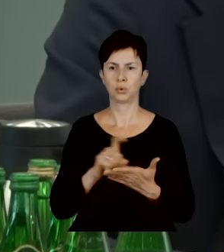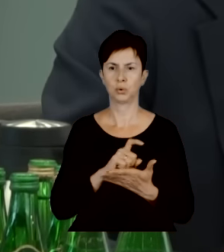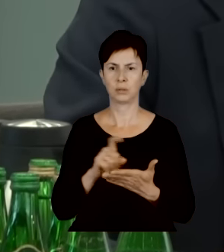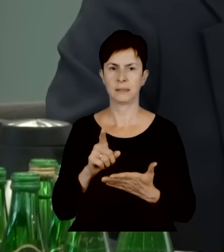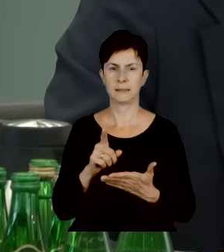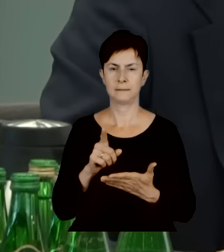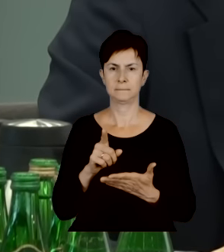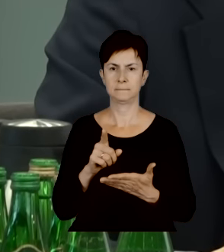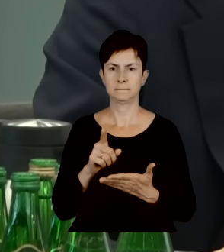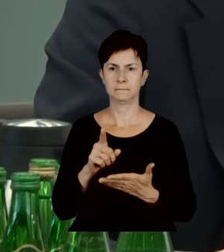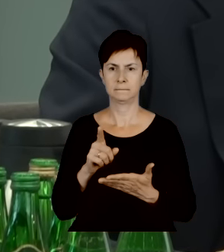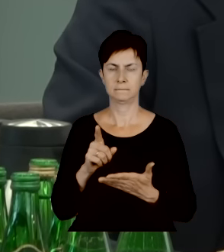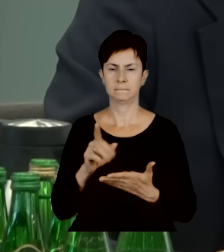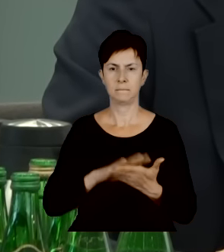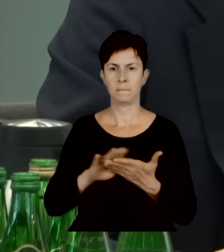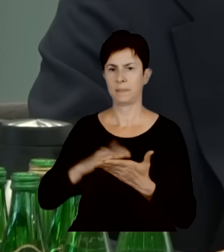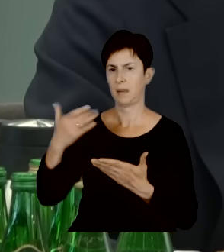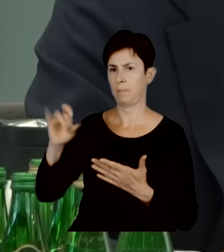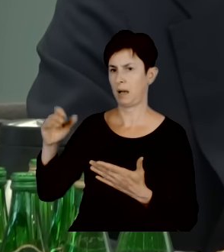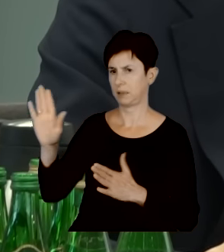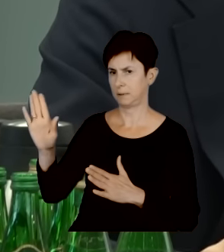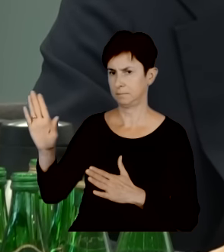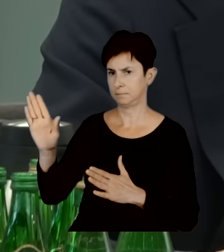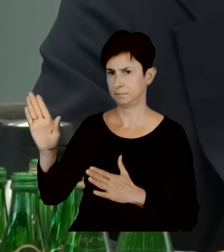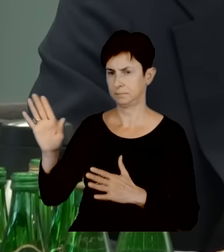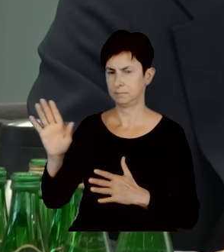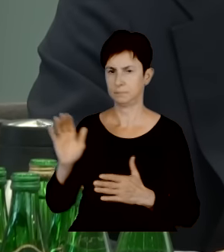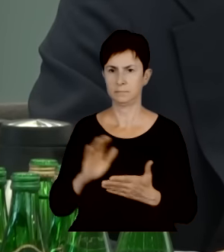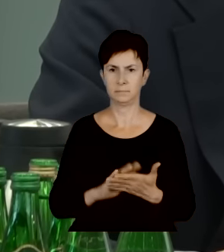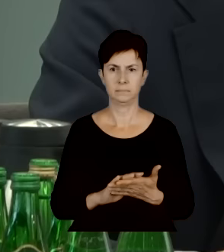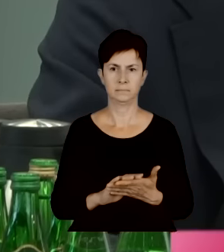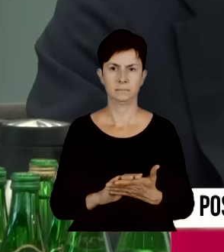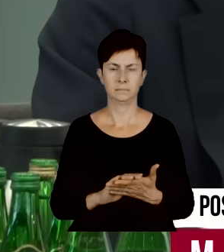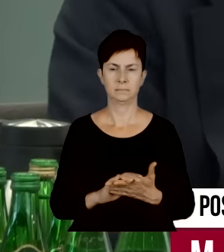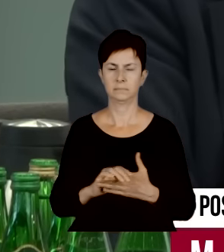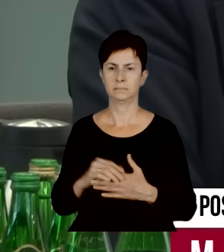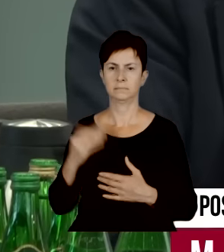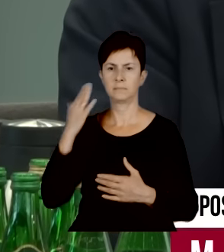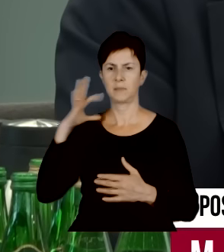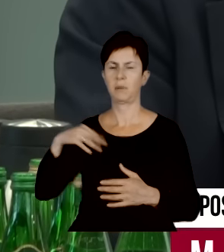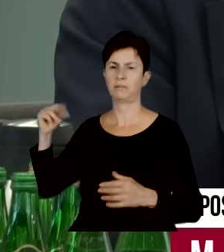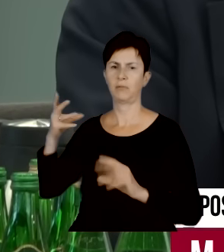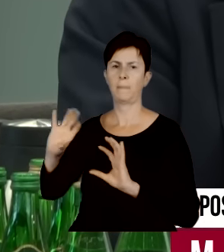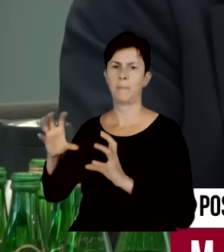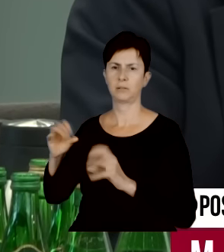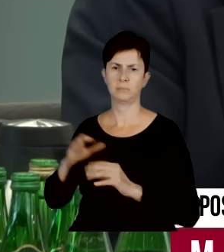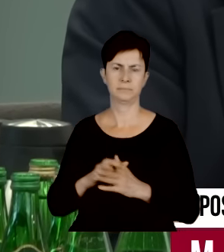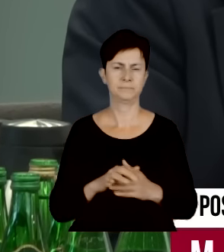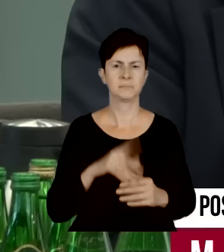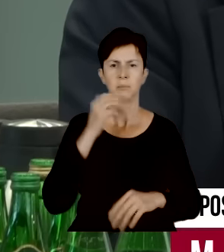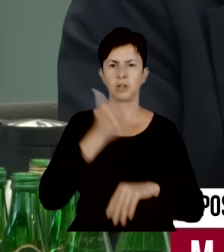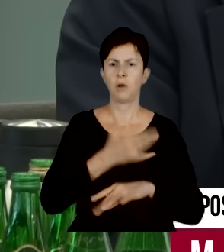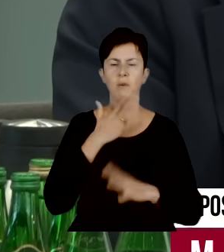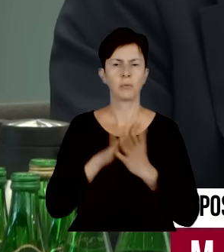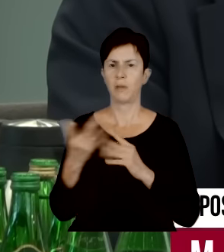ale Przepraszam Magda Przepraszam uprzejmie tak manipu pierwsza Proszę się nie kłócić naprawdę druga